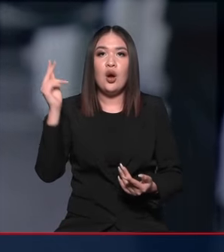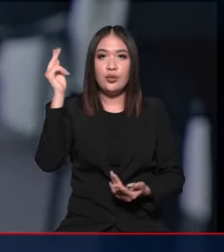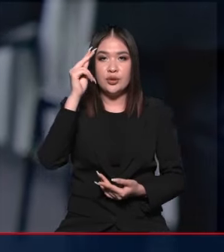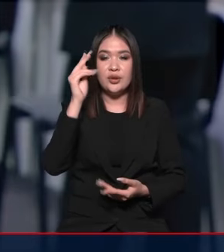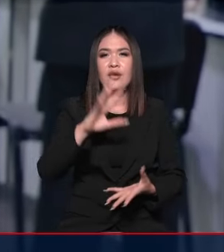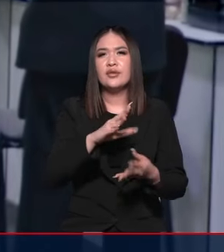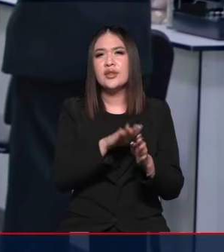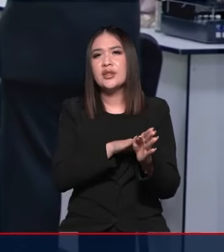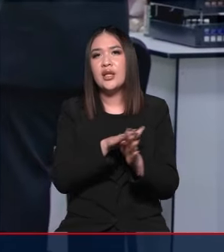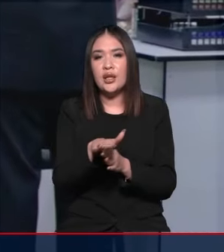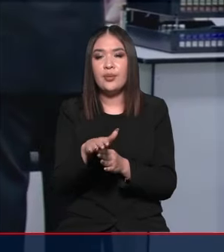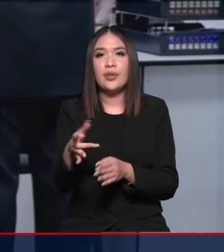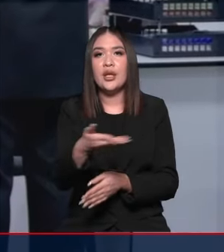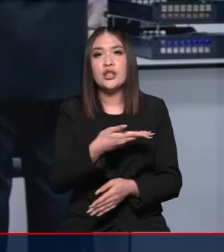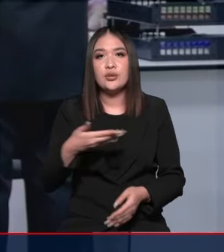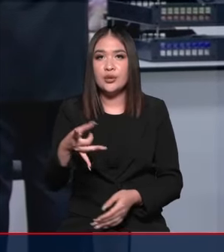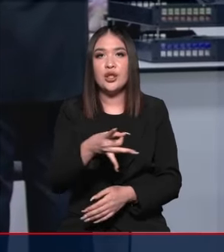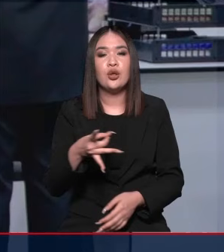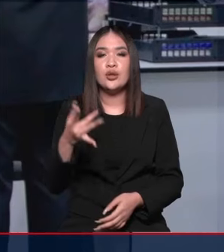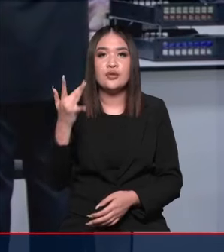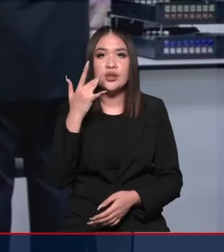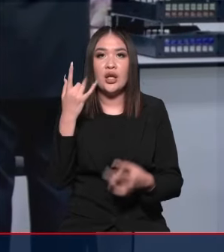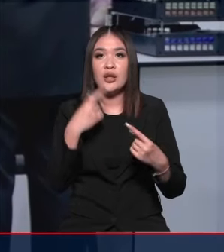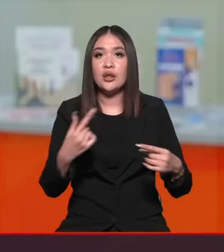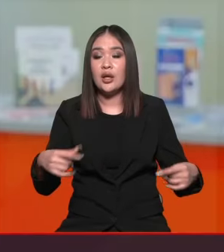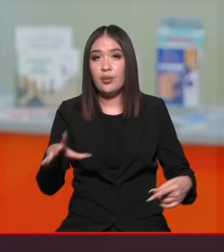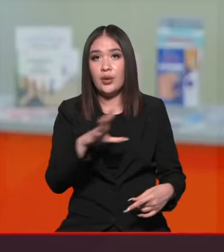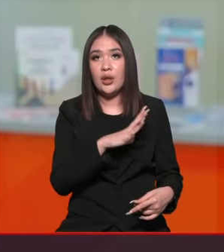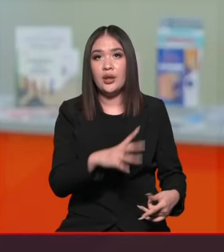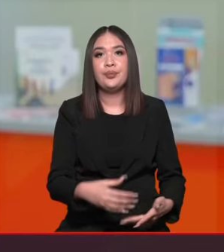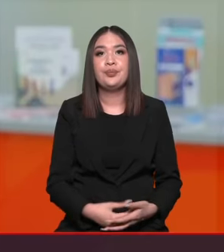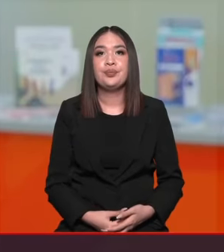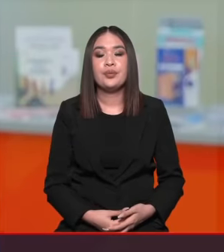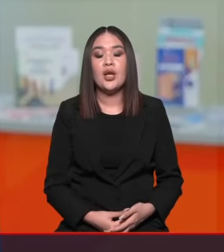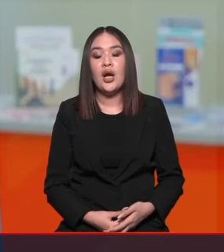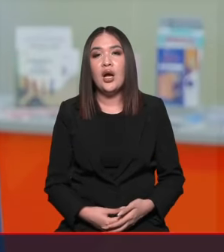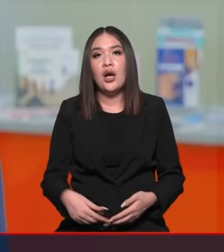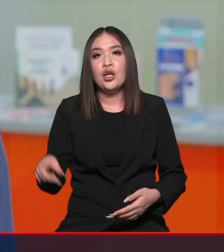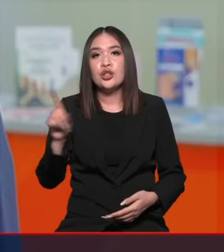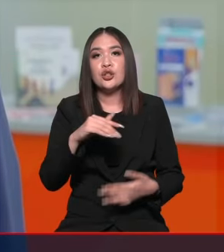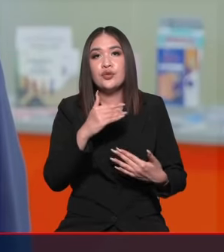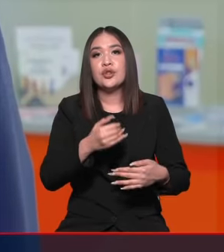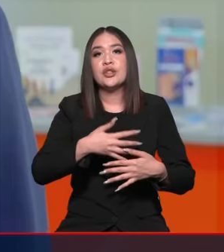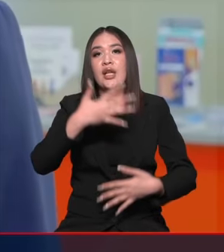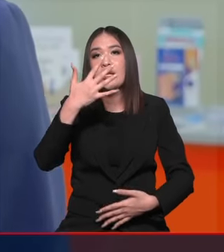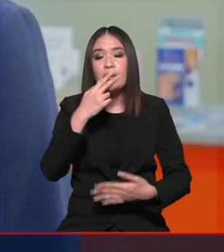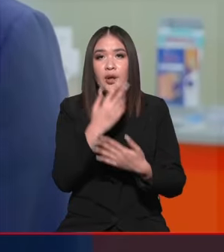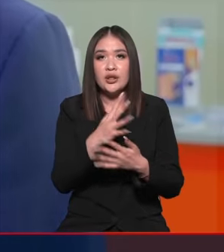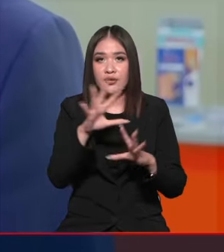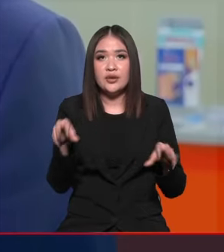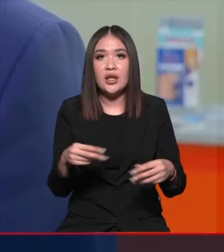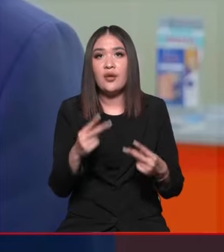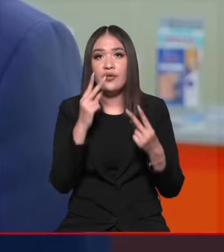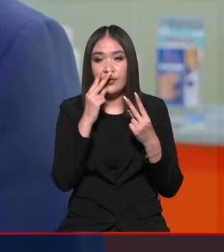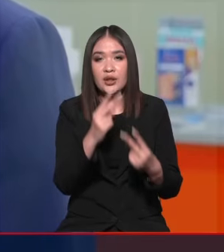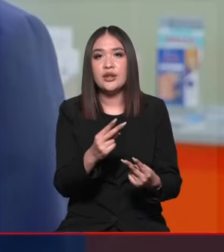целом, ваш регион всегда являлся авангардом, так скажем. Даже то, это здание, в котором мы сейчас с вами находимся, которое называется